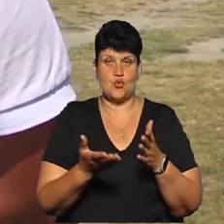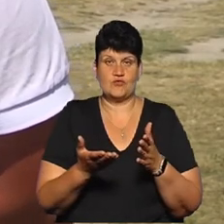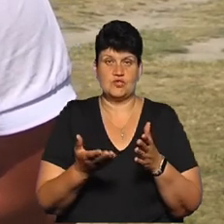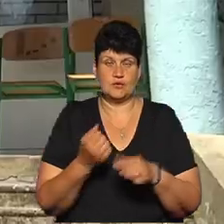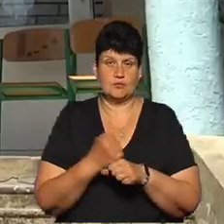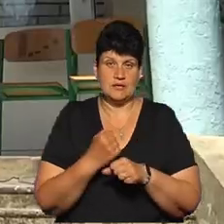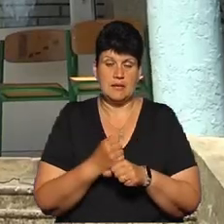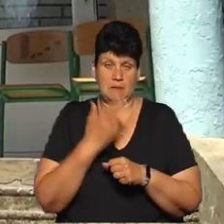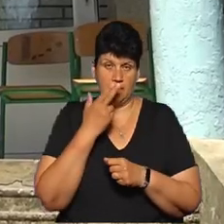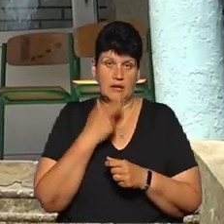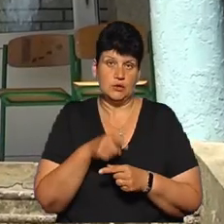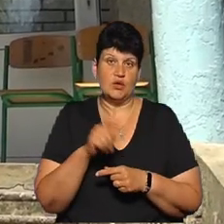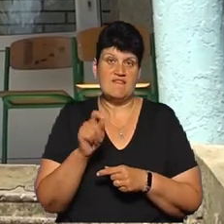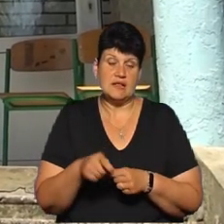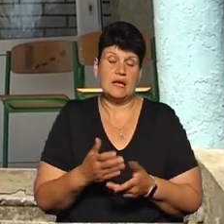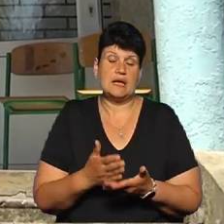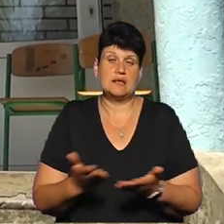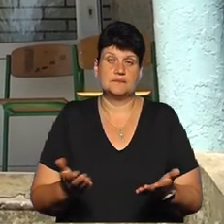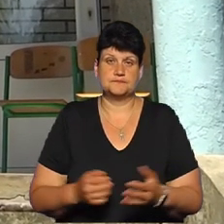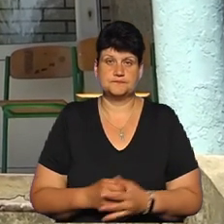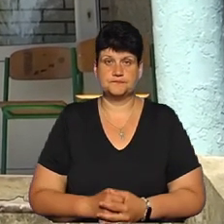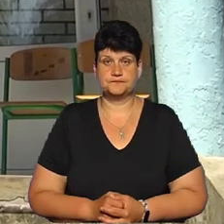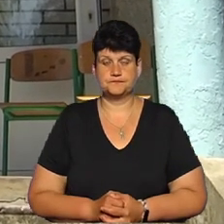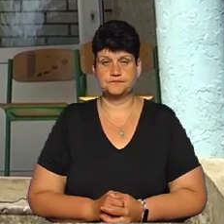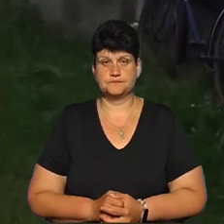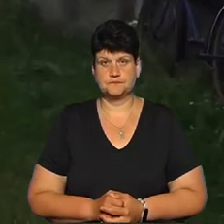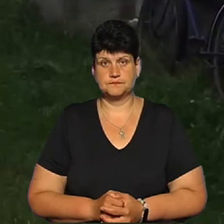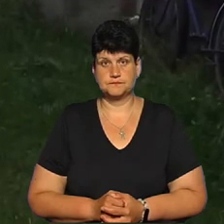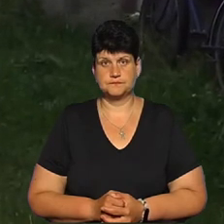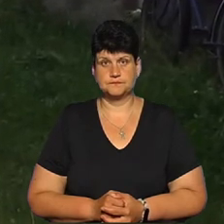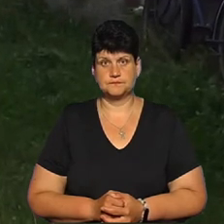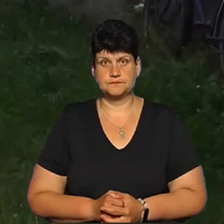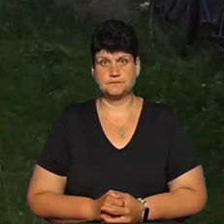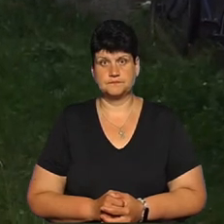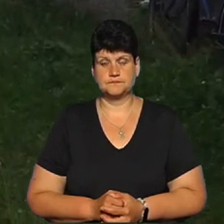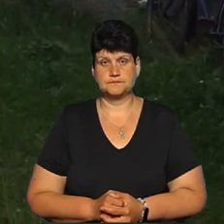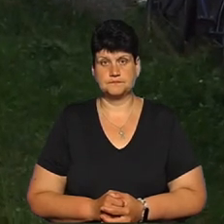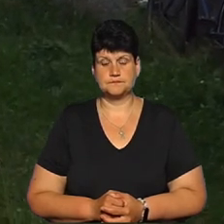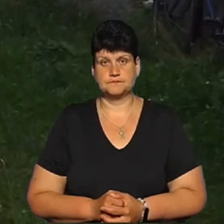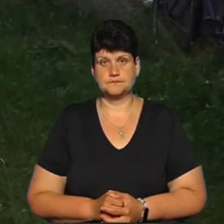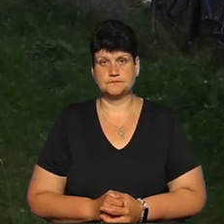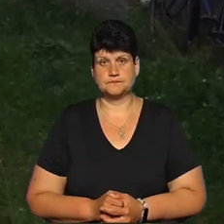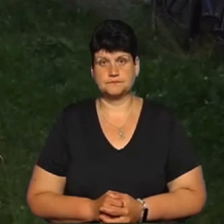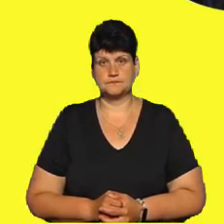війни, які є. Діана Ярошенко, Оксана Галіяш, новини на Суспільному. Тернопільщина.